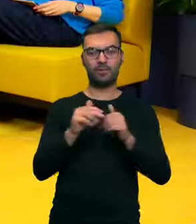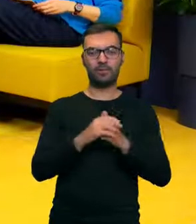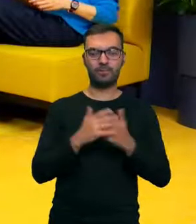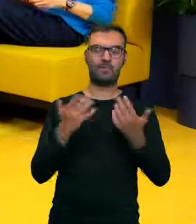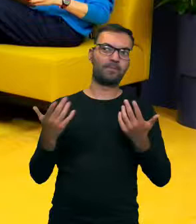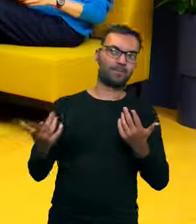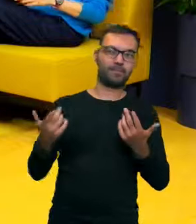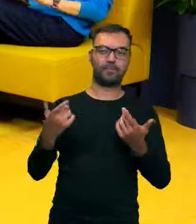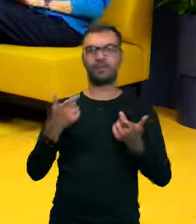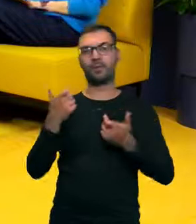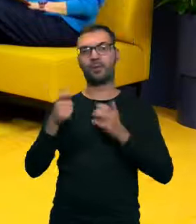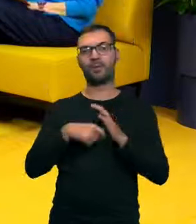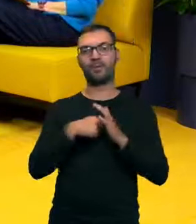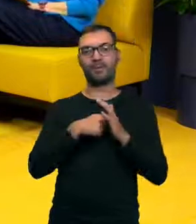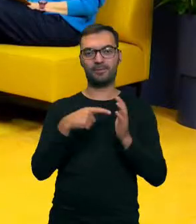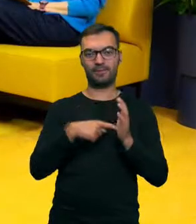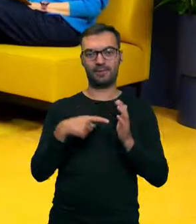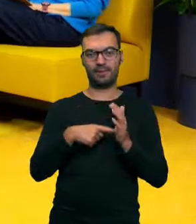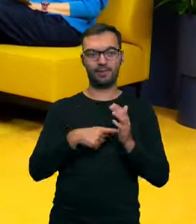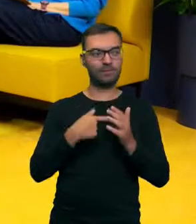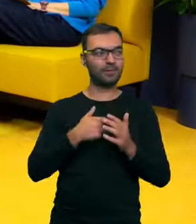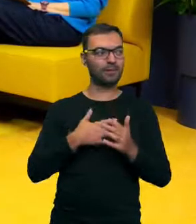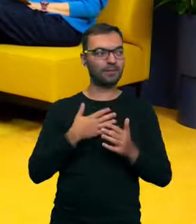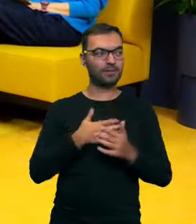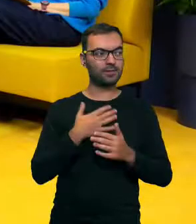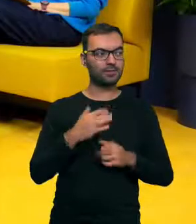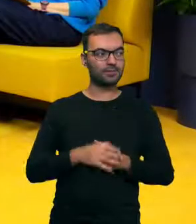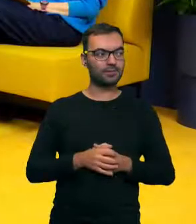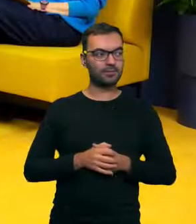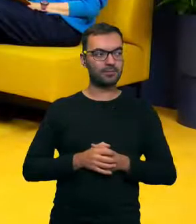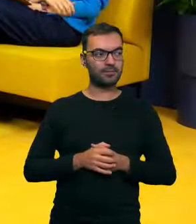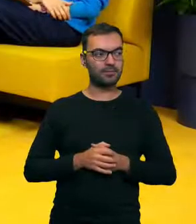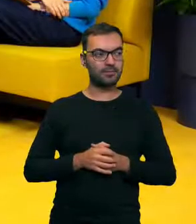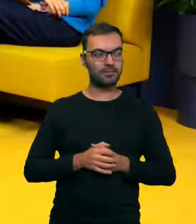nie wiem, robiąc ten film, wydaje mi się, że